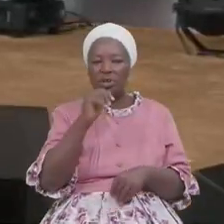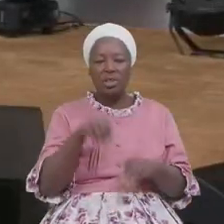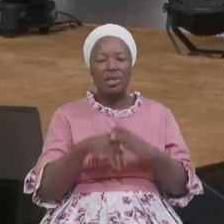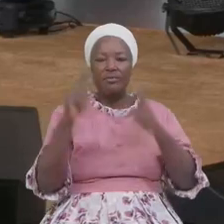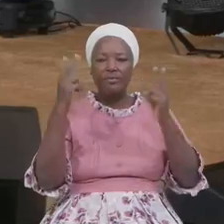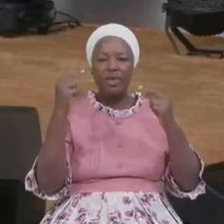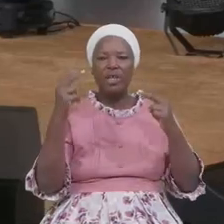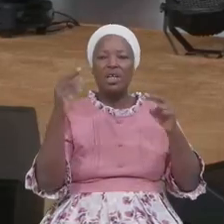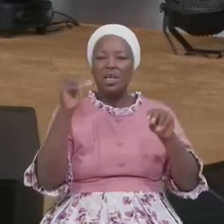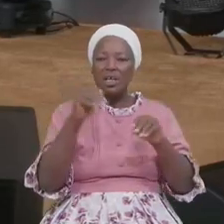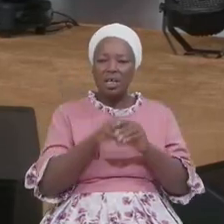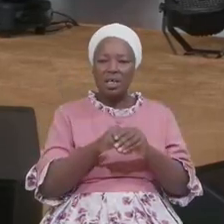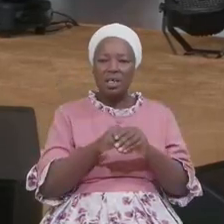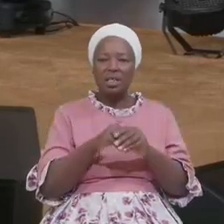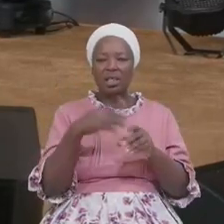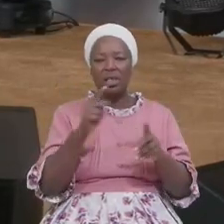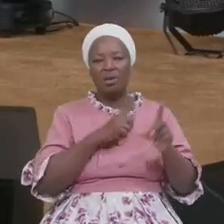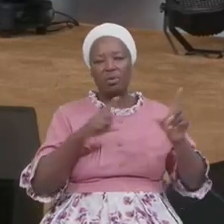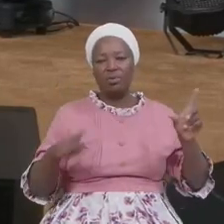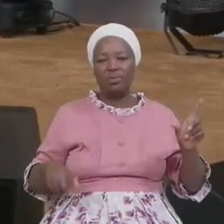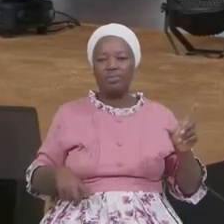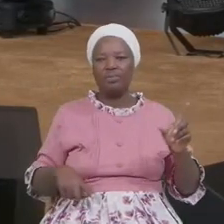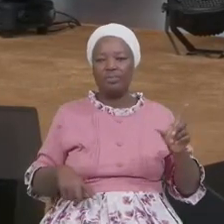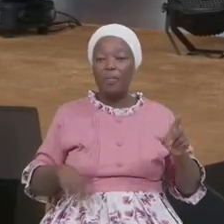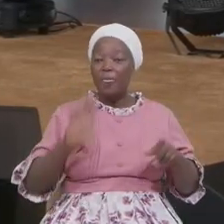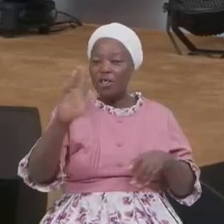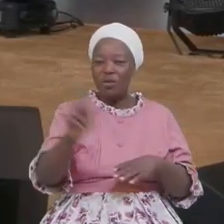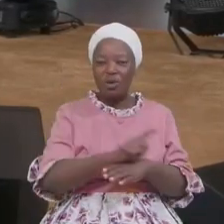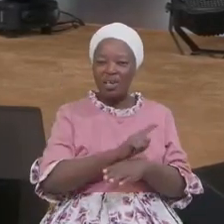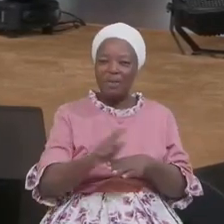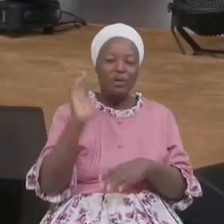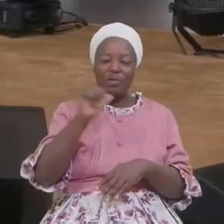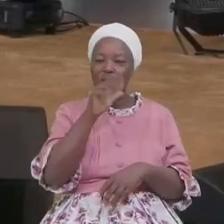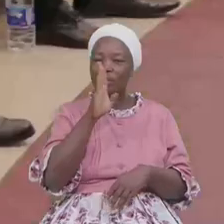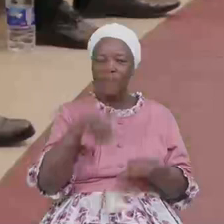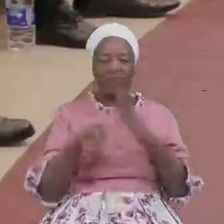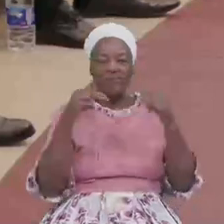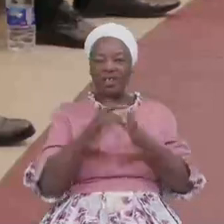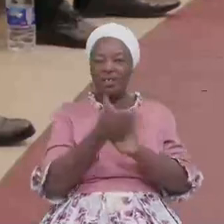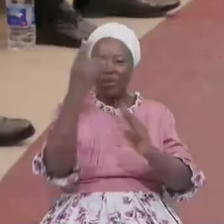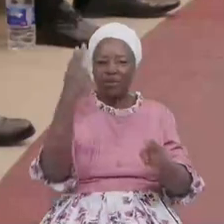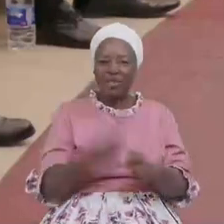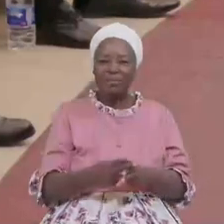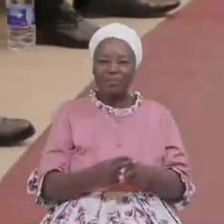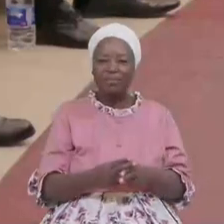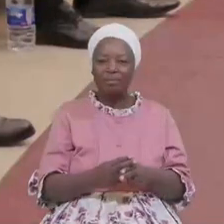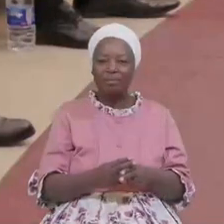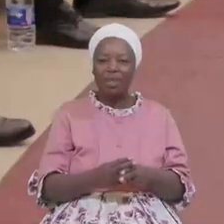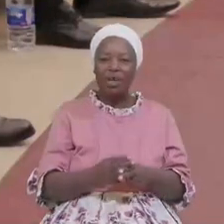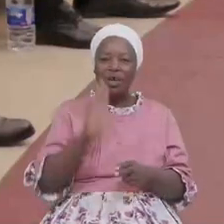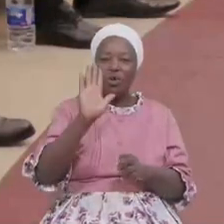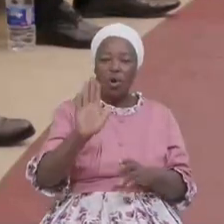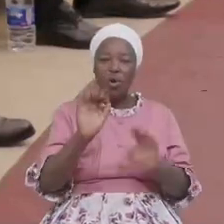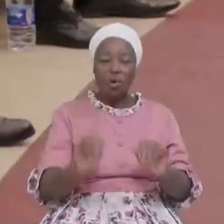le Seigneur. Ton travail ne sera pas vain. Ta consécration